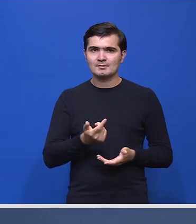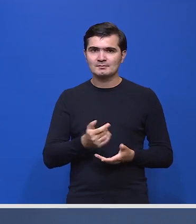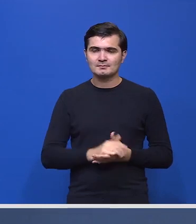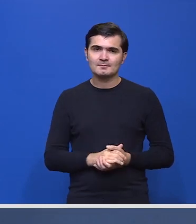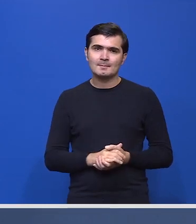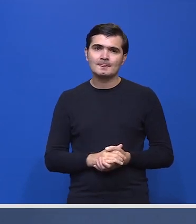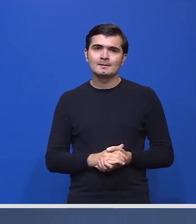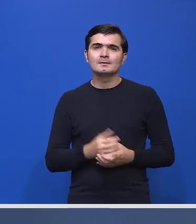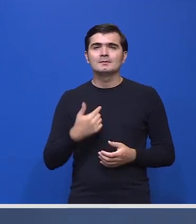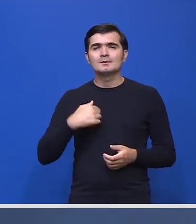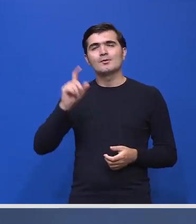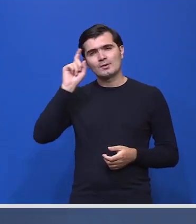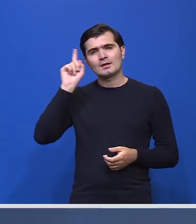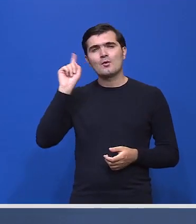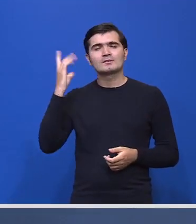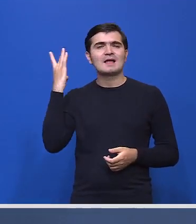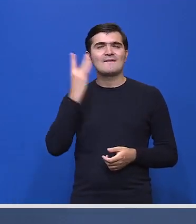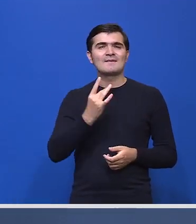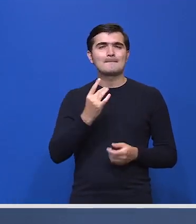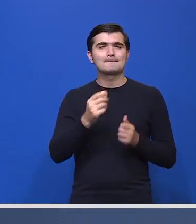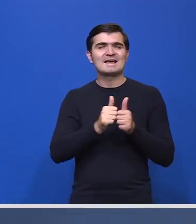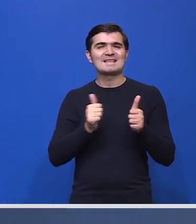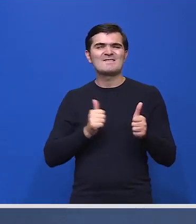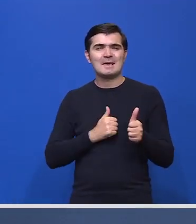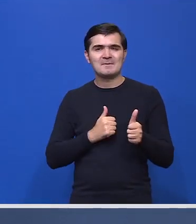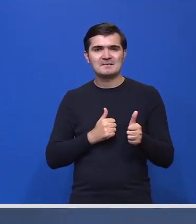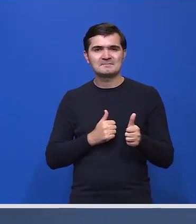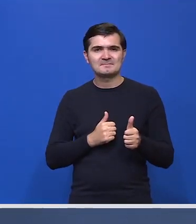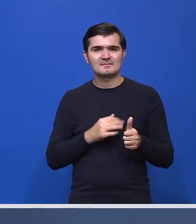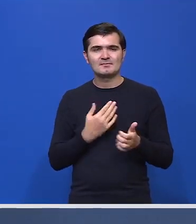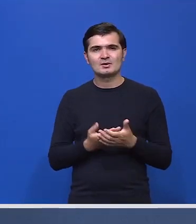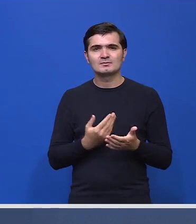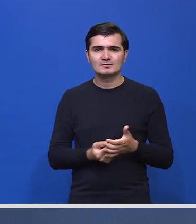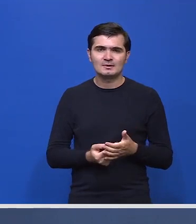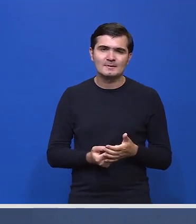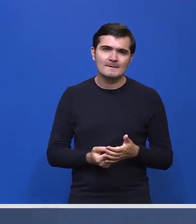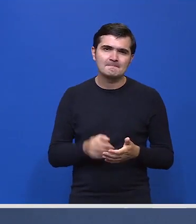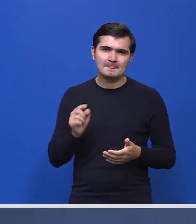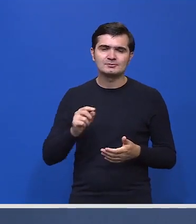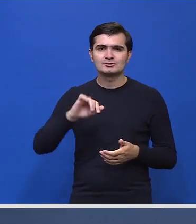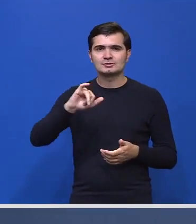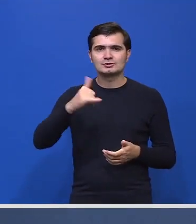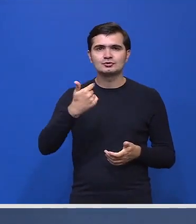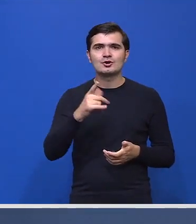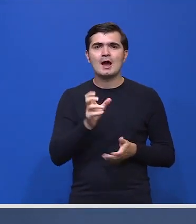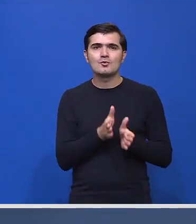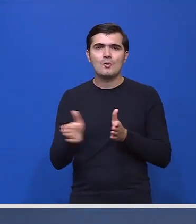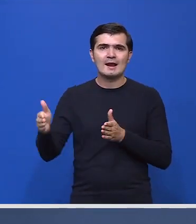afla mult mai devreme, pentru că aceste jaloane